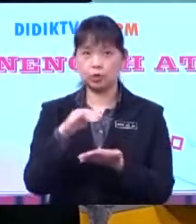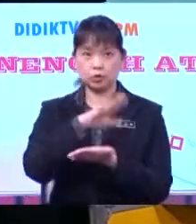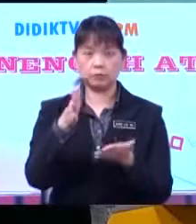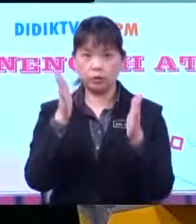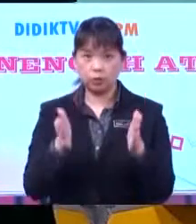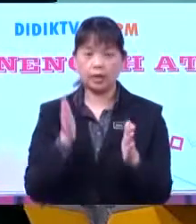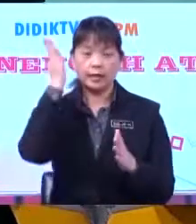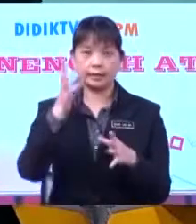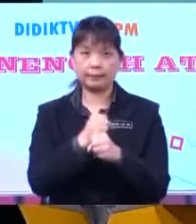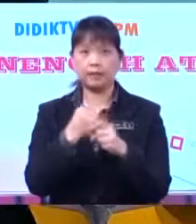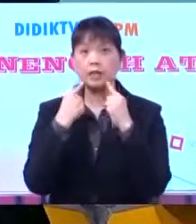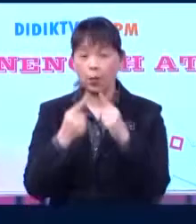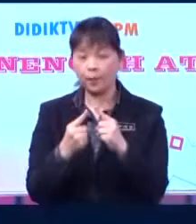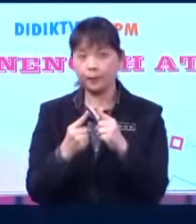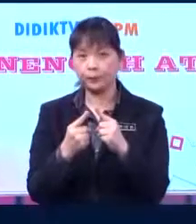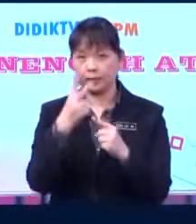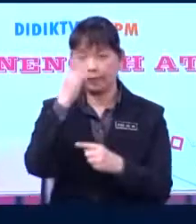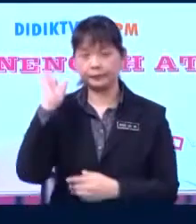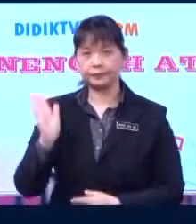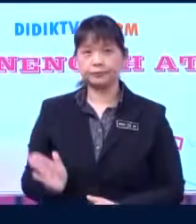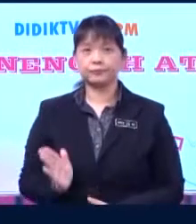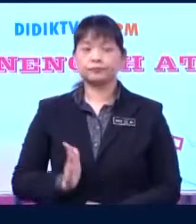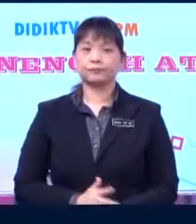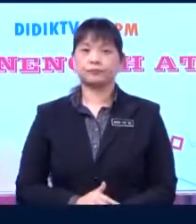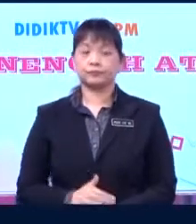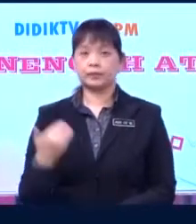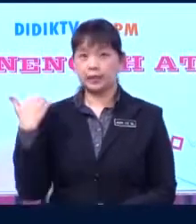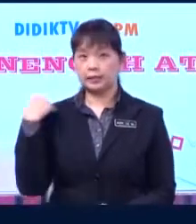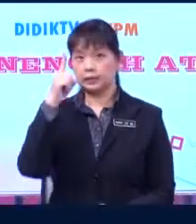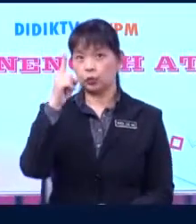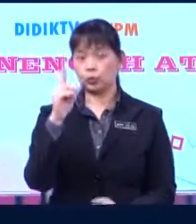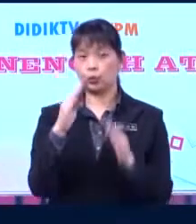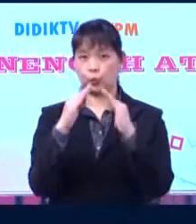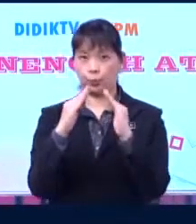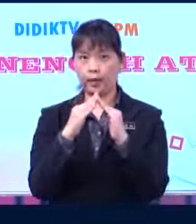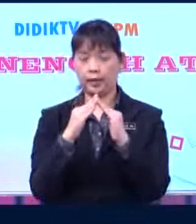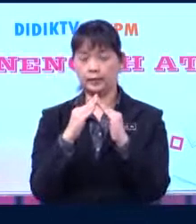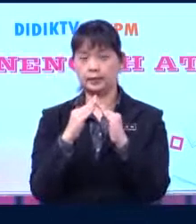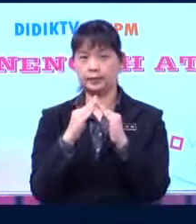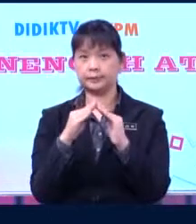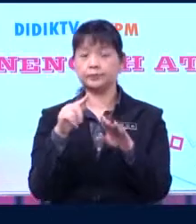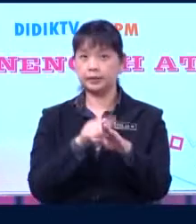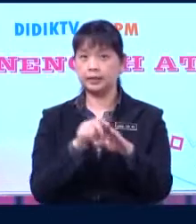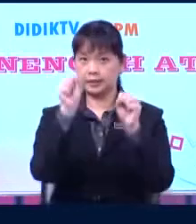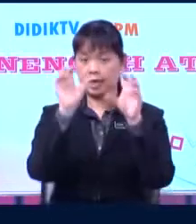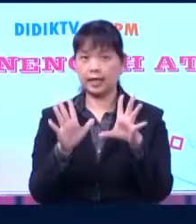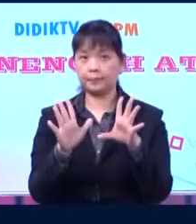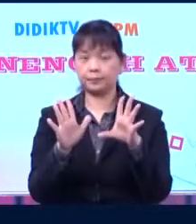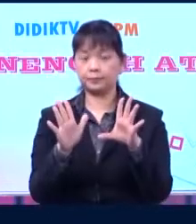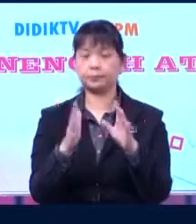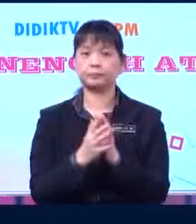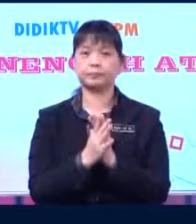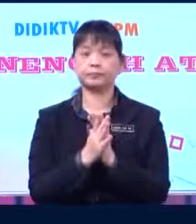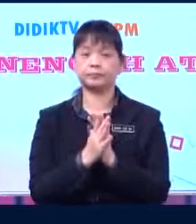Oke Ince Anik Ado sebuah rumah teres di Shah Alam Diamond mobile juga